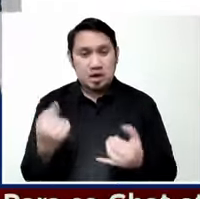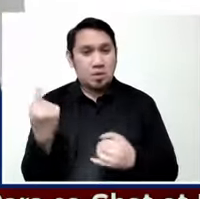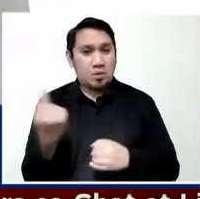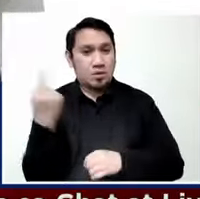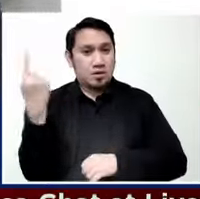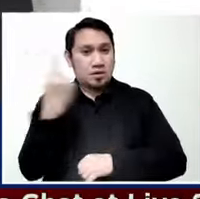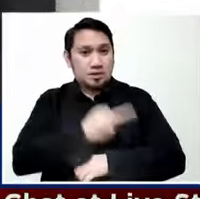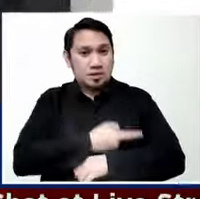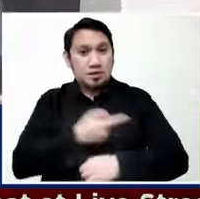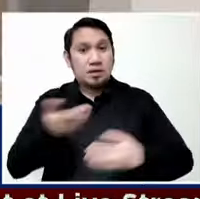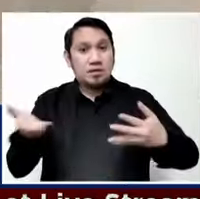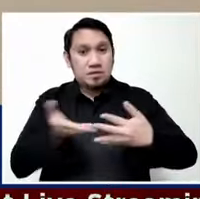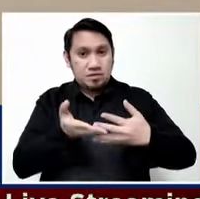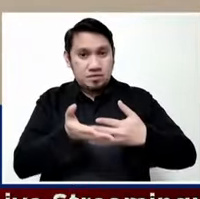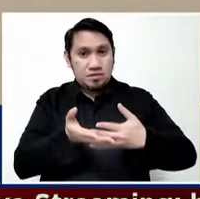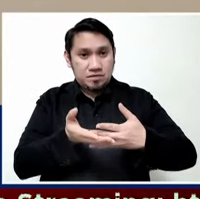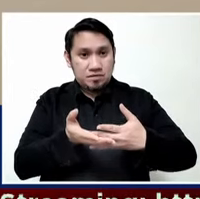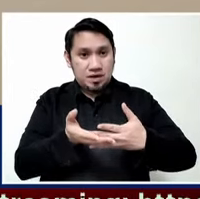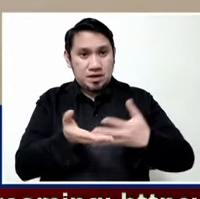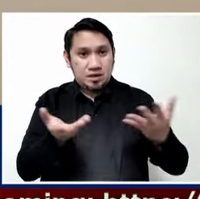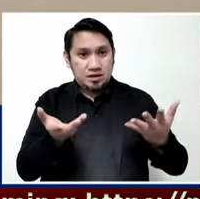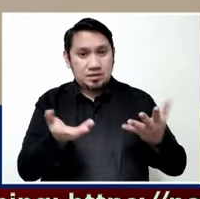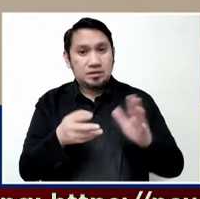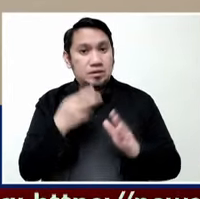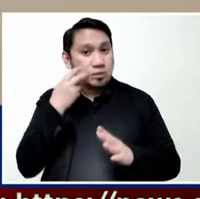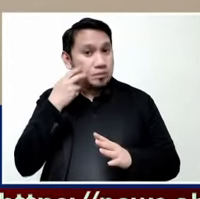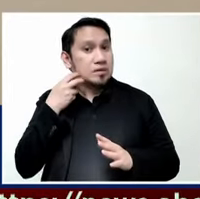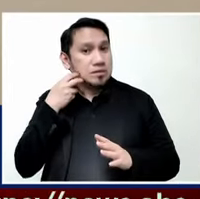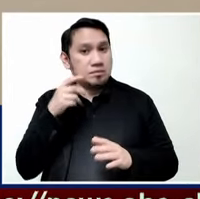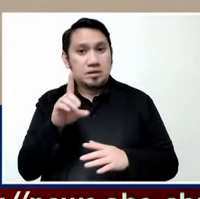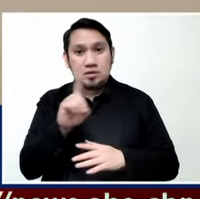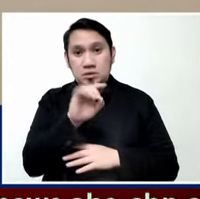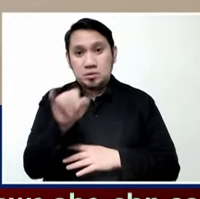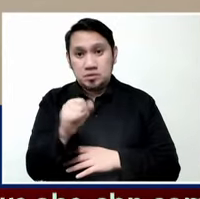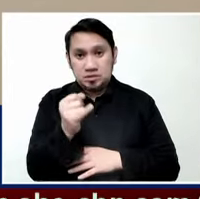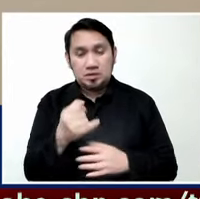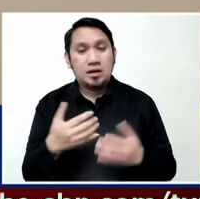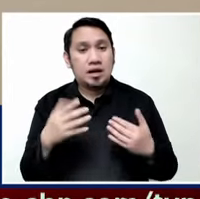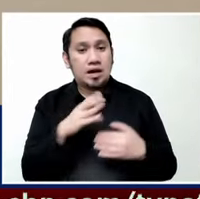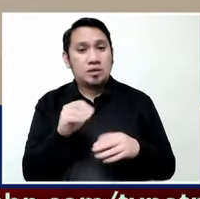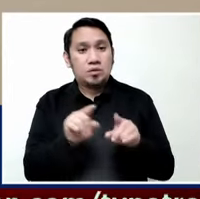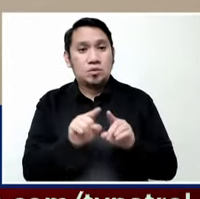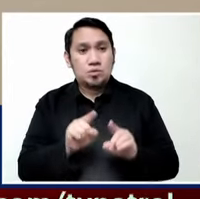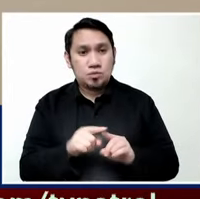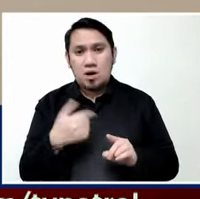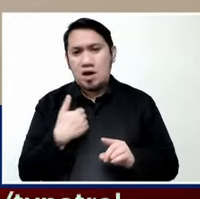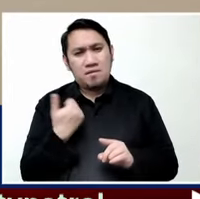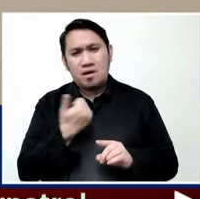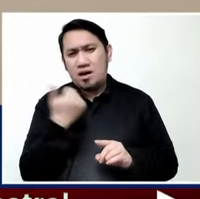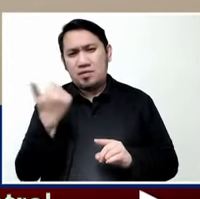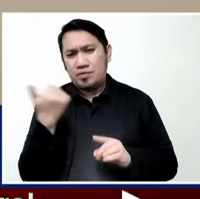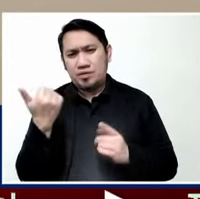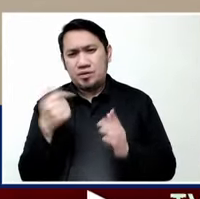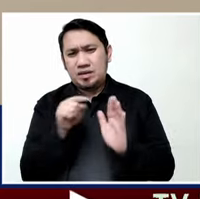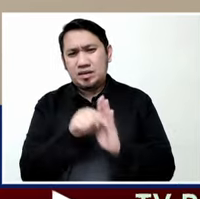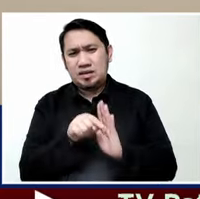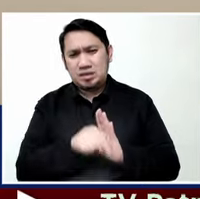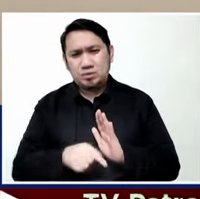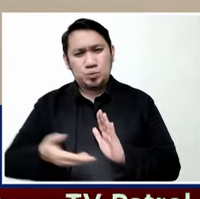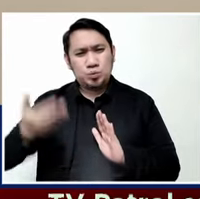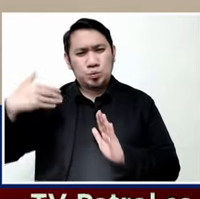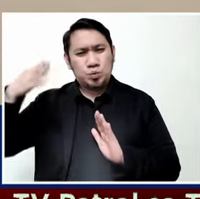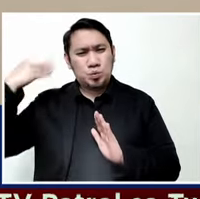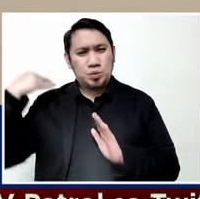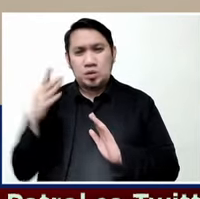reklamong kriminal sa DOJ. Nahaharap din siya sa ibang reklamong murder hinggil sa ilang pagpatay sa Negros Oriental noong